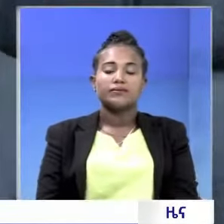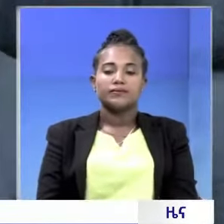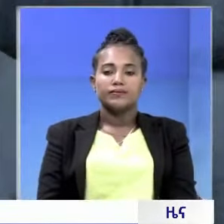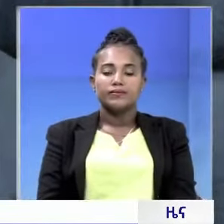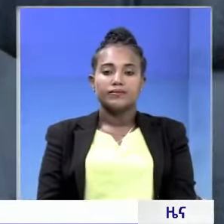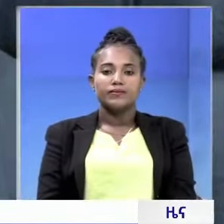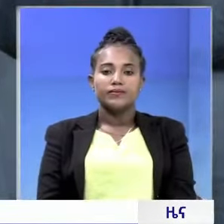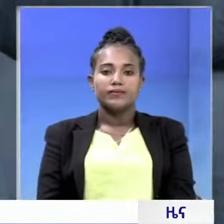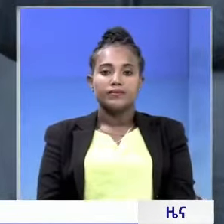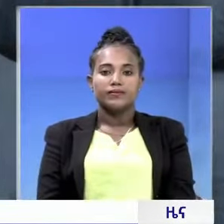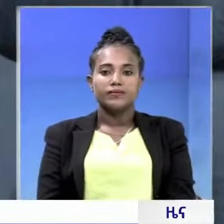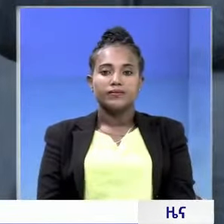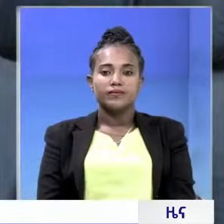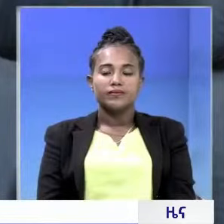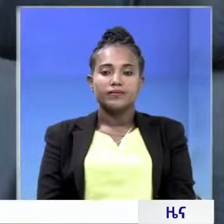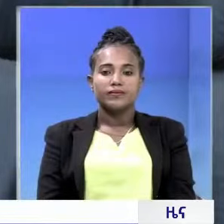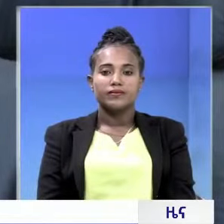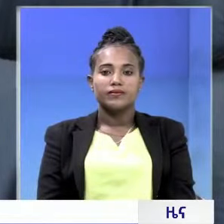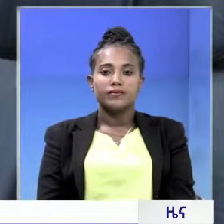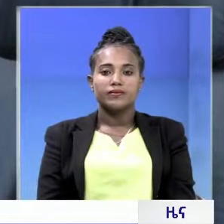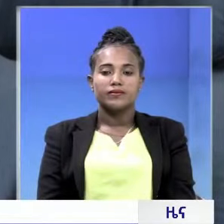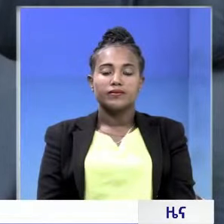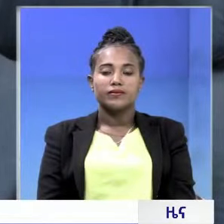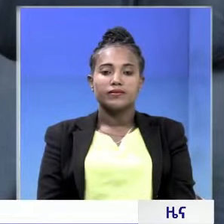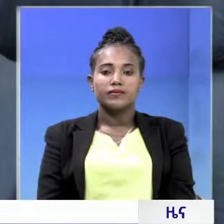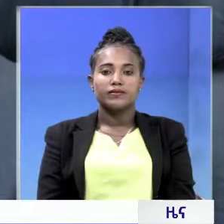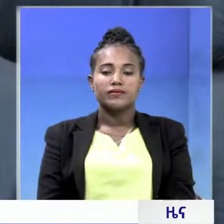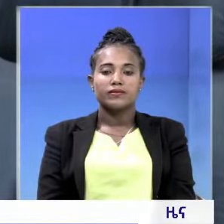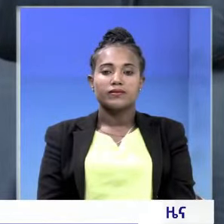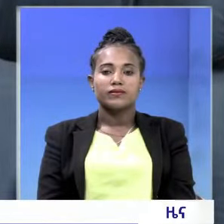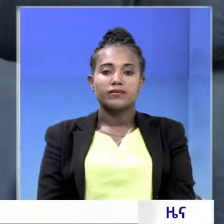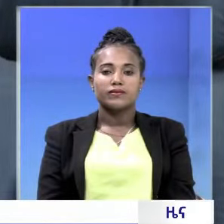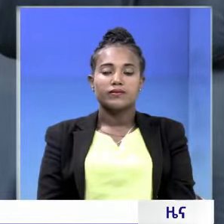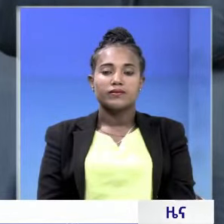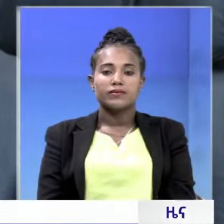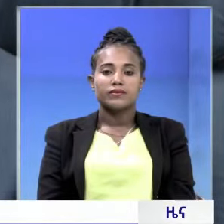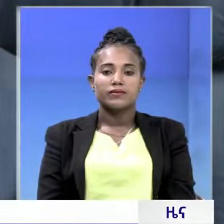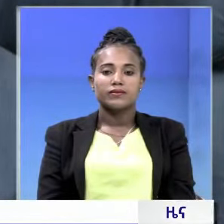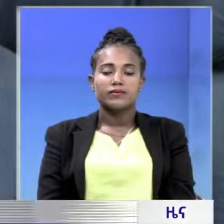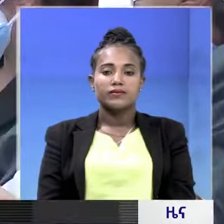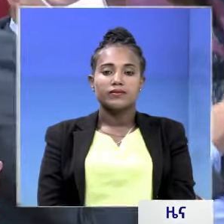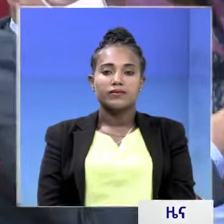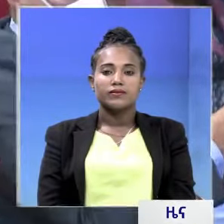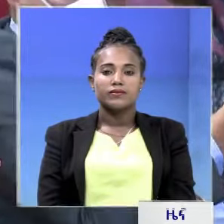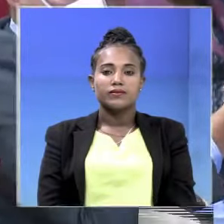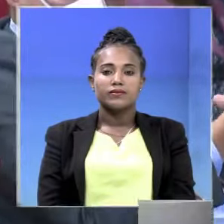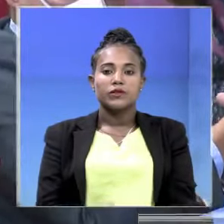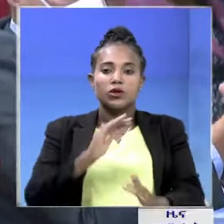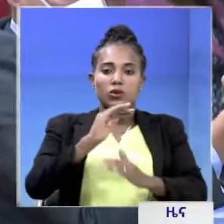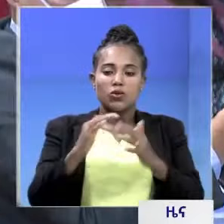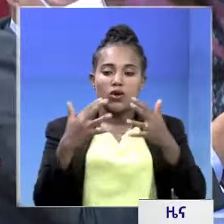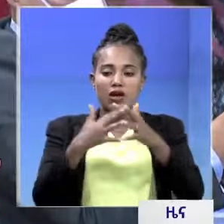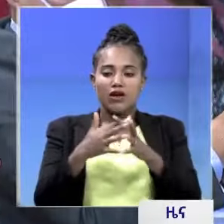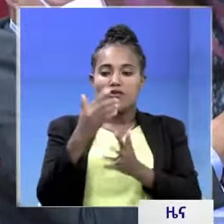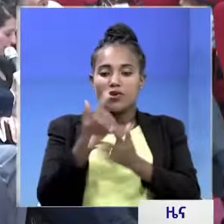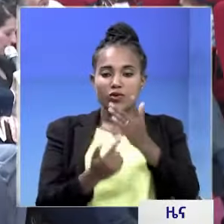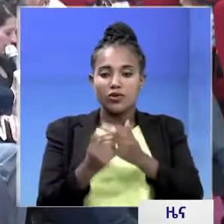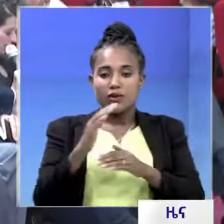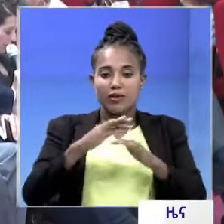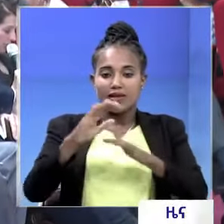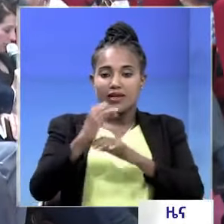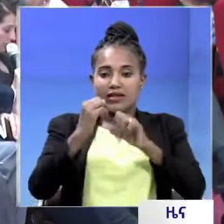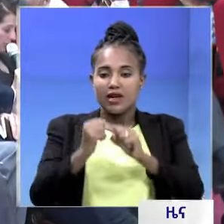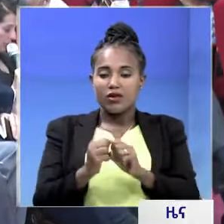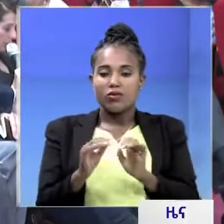effective and transparent platforms to the grassroots communities in this regard ሁሉን አቀፍ ውይይቱን ይበልጥ